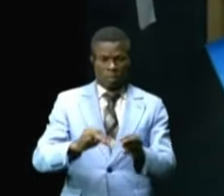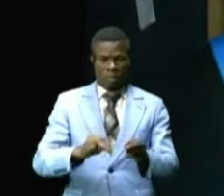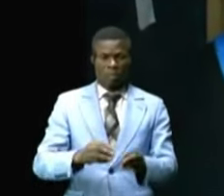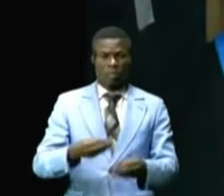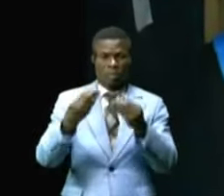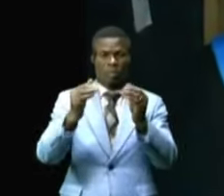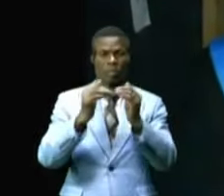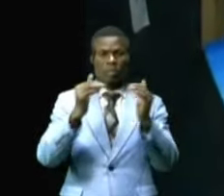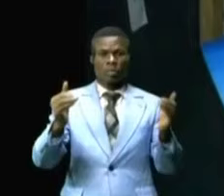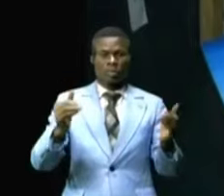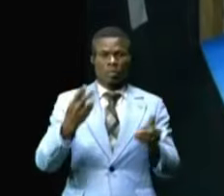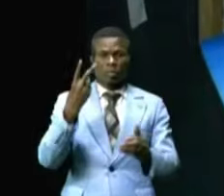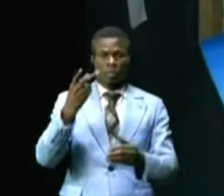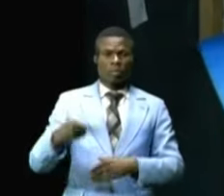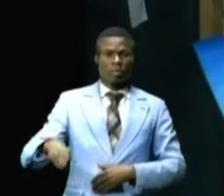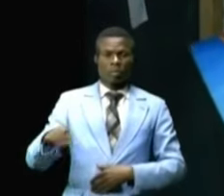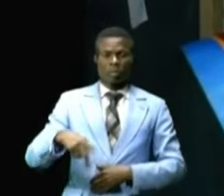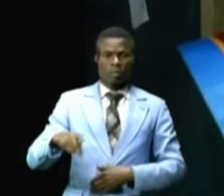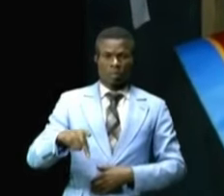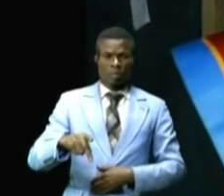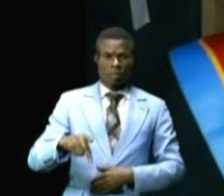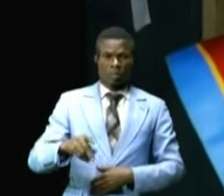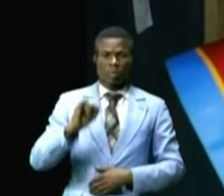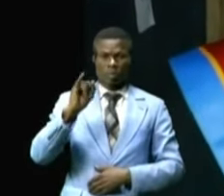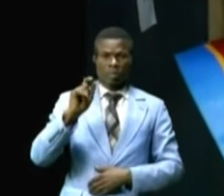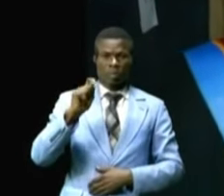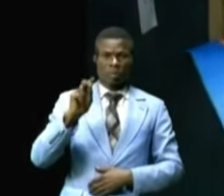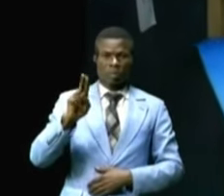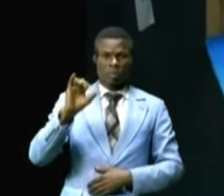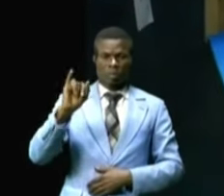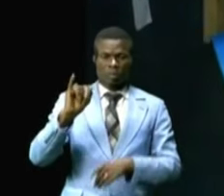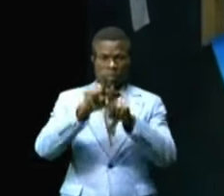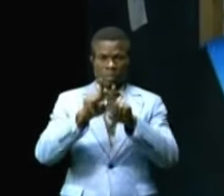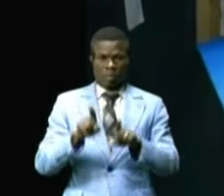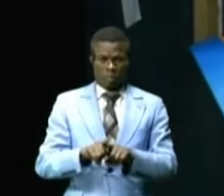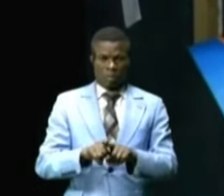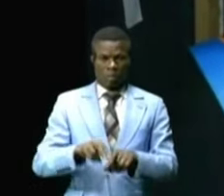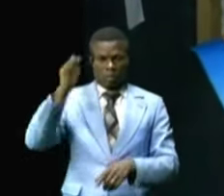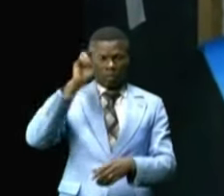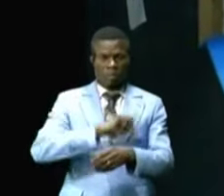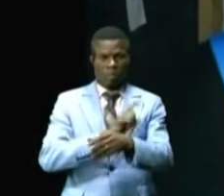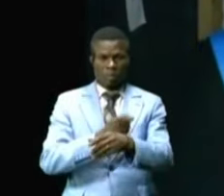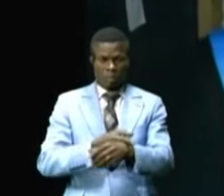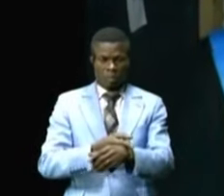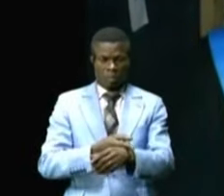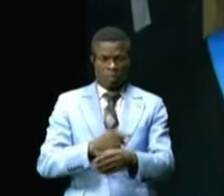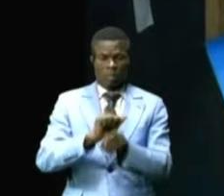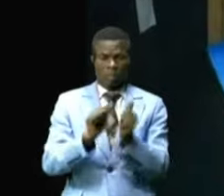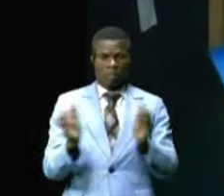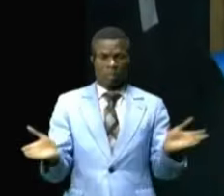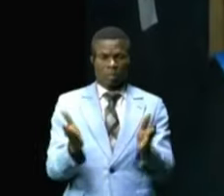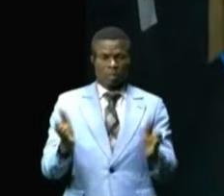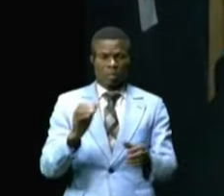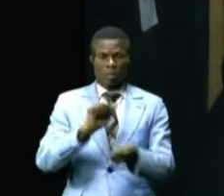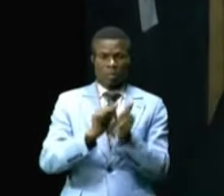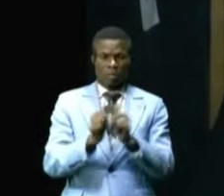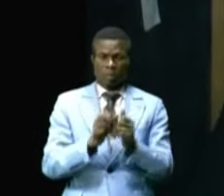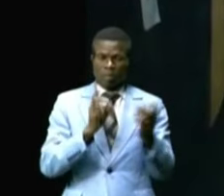paix dans les deux provinces de Kivu et de Turi, notamment en envisageant de renforcer la